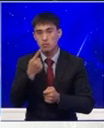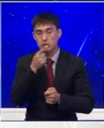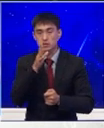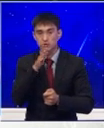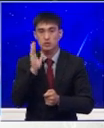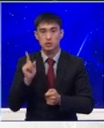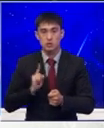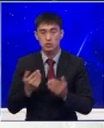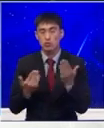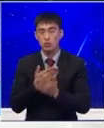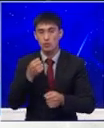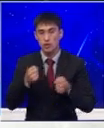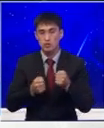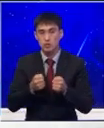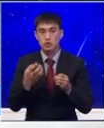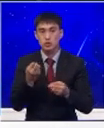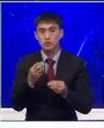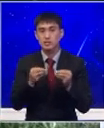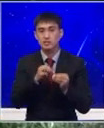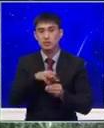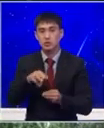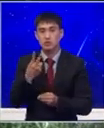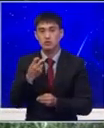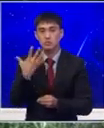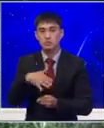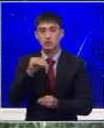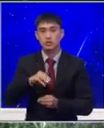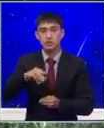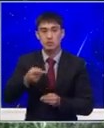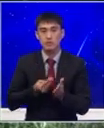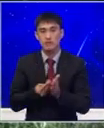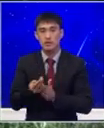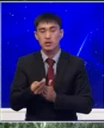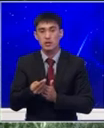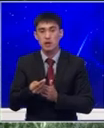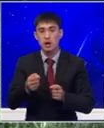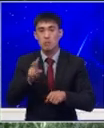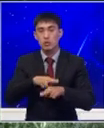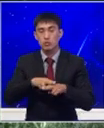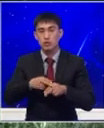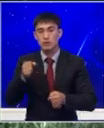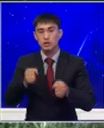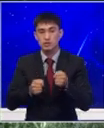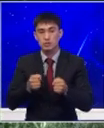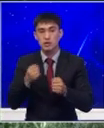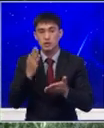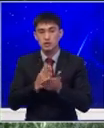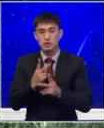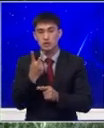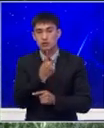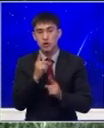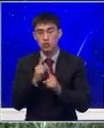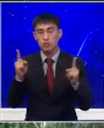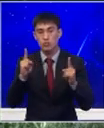ближайшее время ожидаем Новый транспорт еще 10 миллионов 250 тысяч тенге было выделено патрульная автотранспорт всего есть два крупных